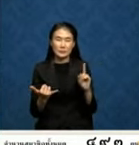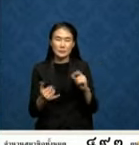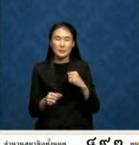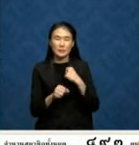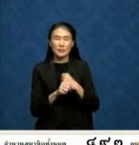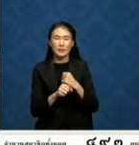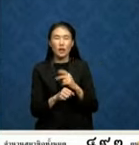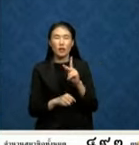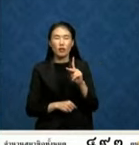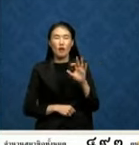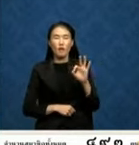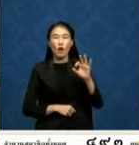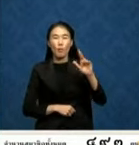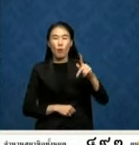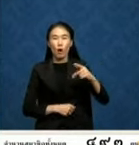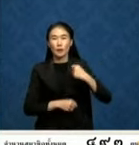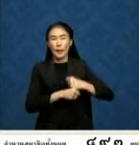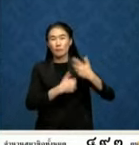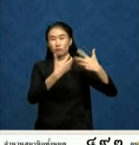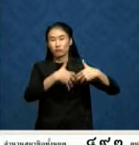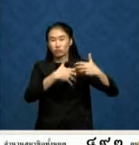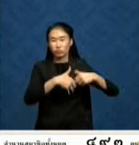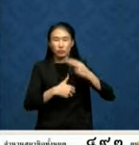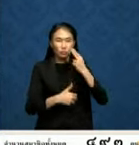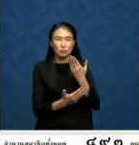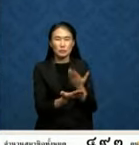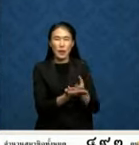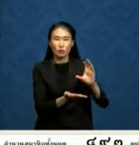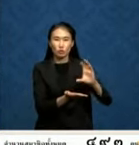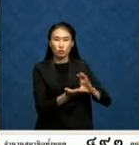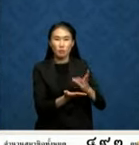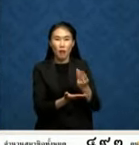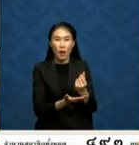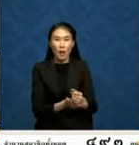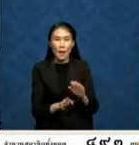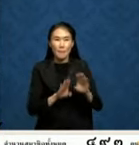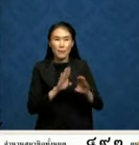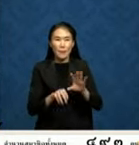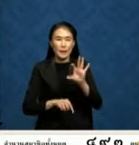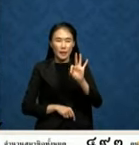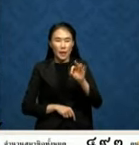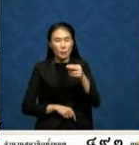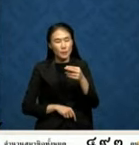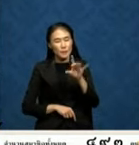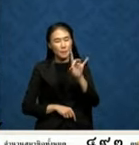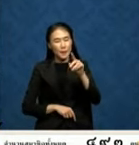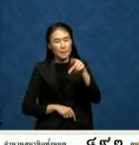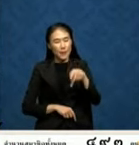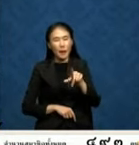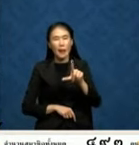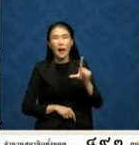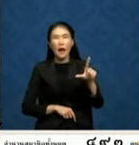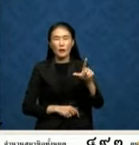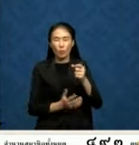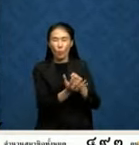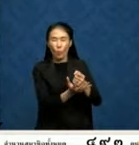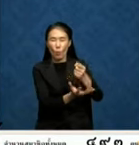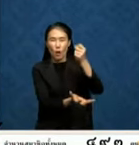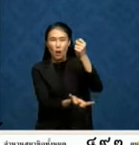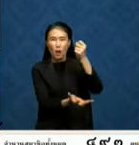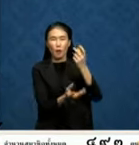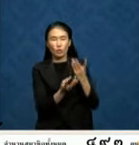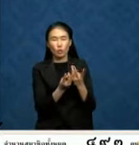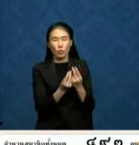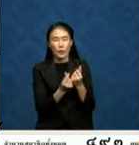ให้ทางการฟ้าฝ่ายผลิตแห่งประเทศไทยก็ได้แบกรับต้นทุนอยู่ที่ประมาณ 98,000 ล้านนะครับซึ่งก็เป็นตัวเล